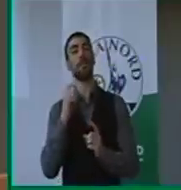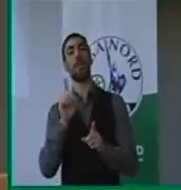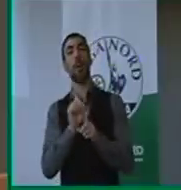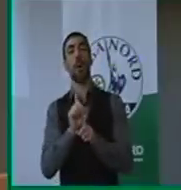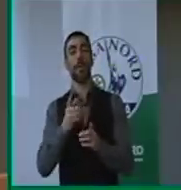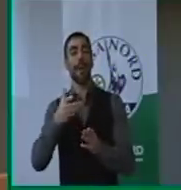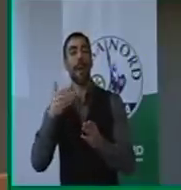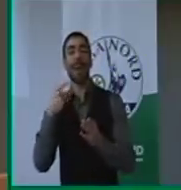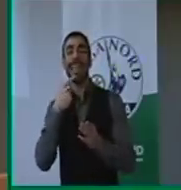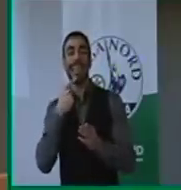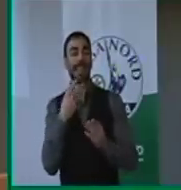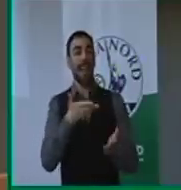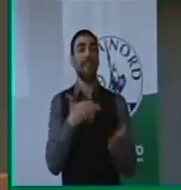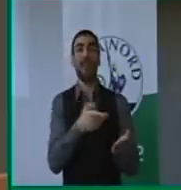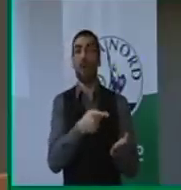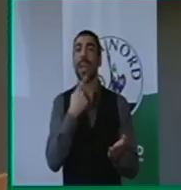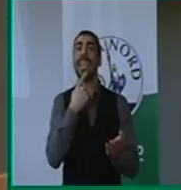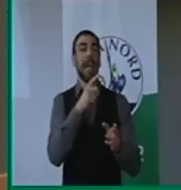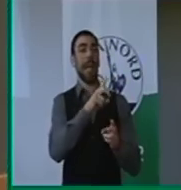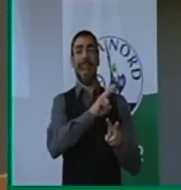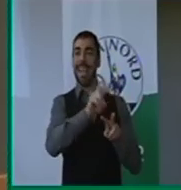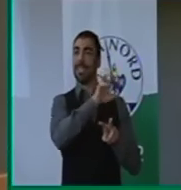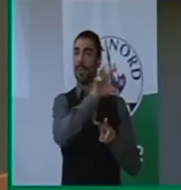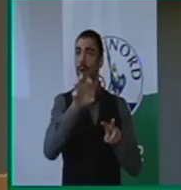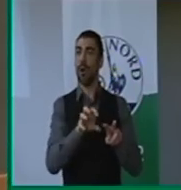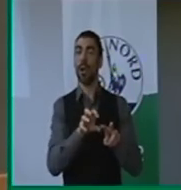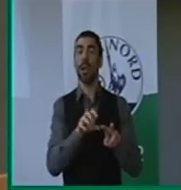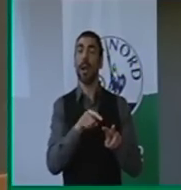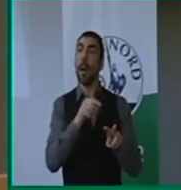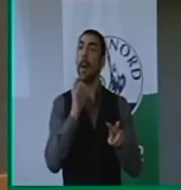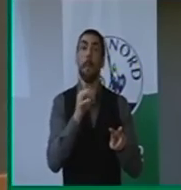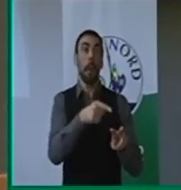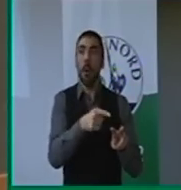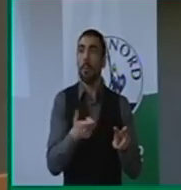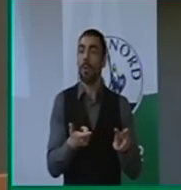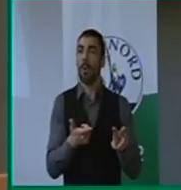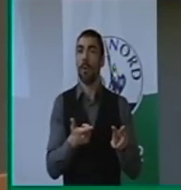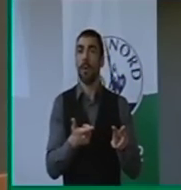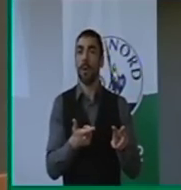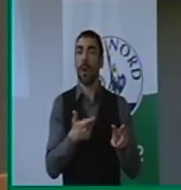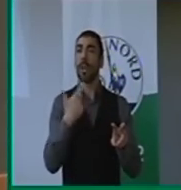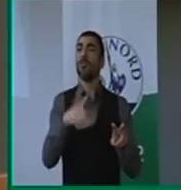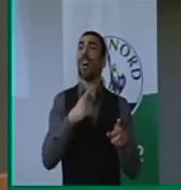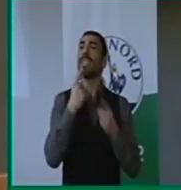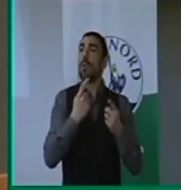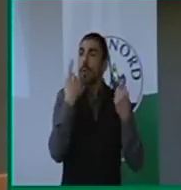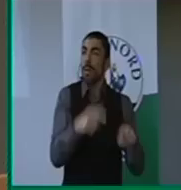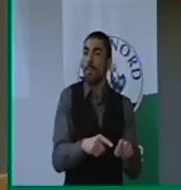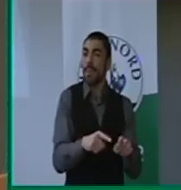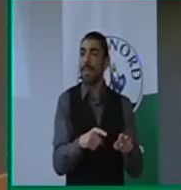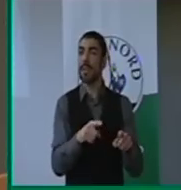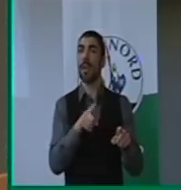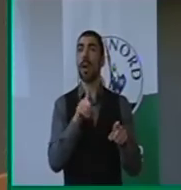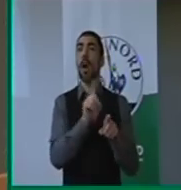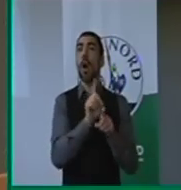esclusivamente di alcuni paesi che guarda caso hanno già queste condizioni qua in favore di